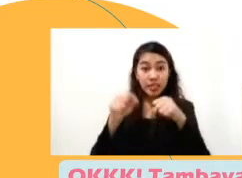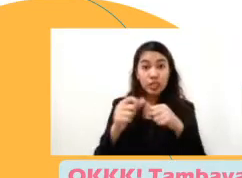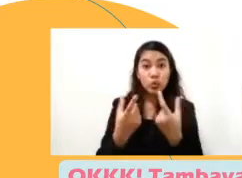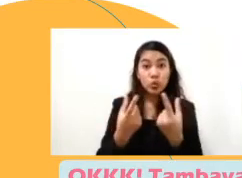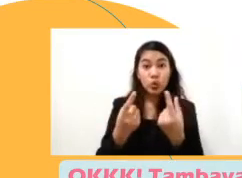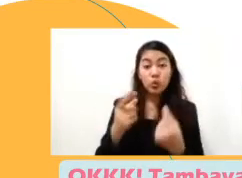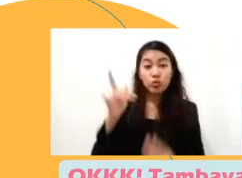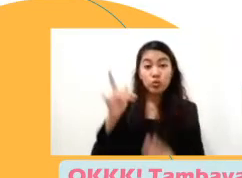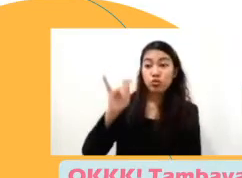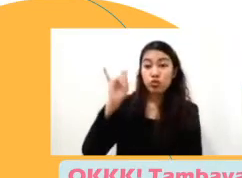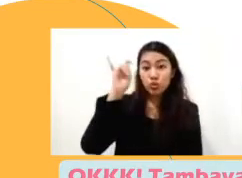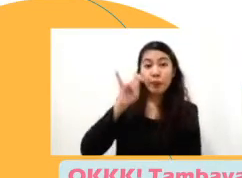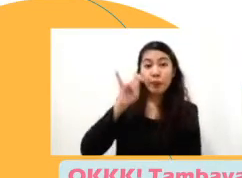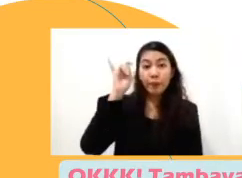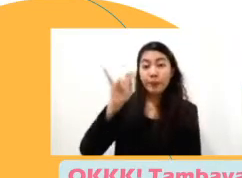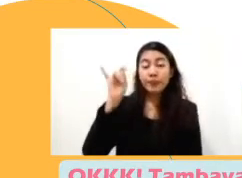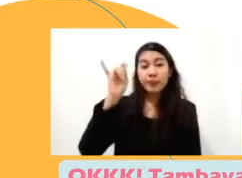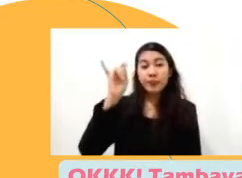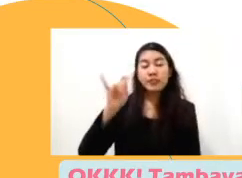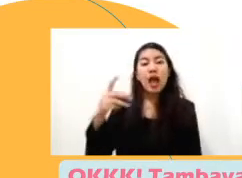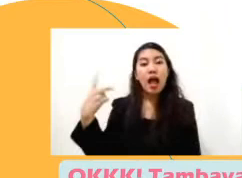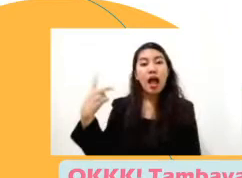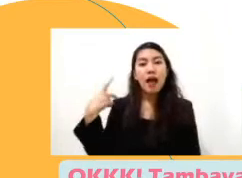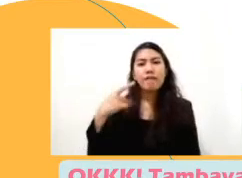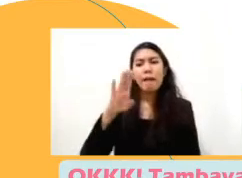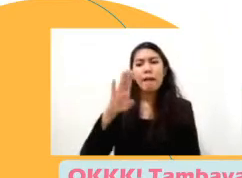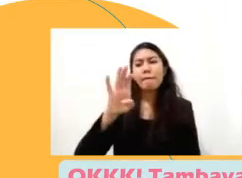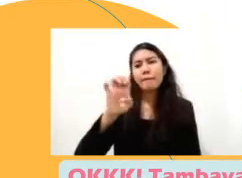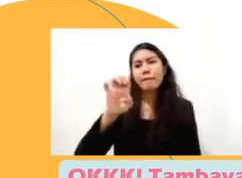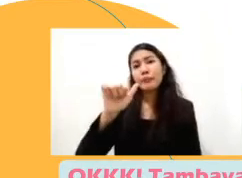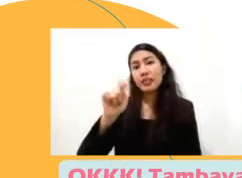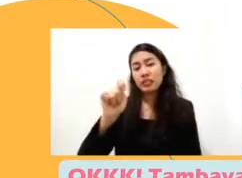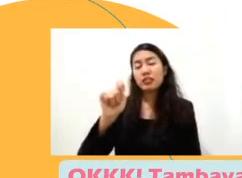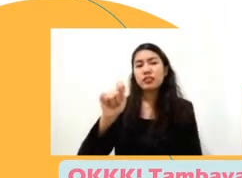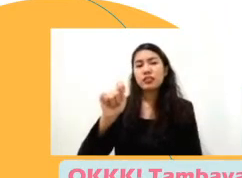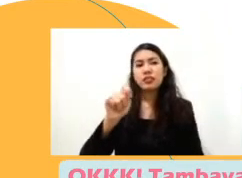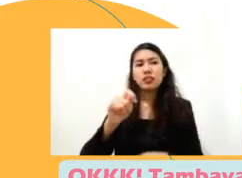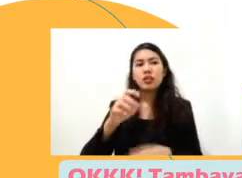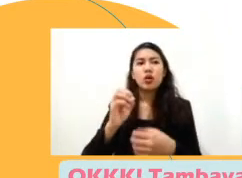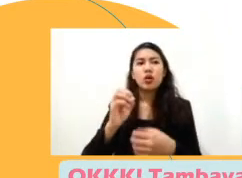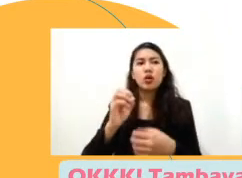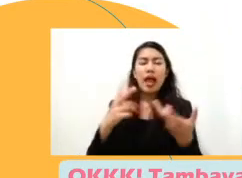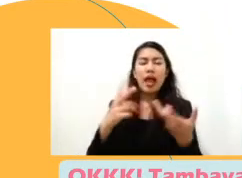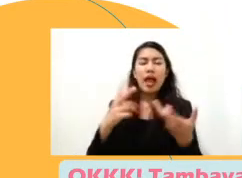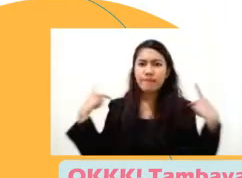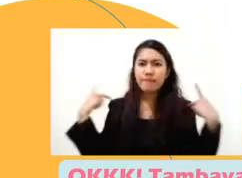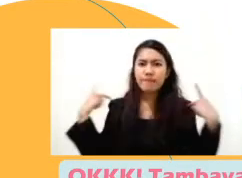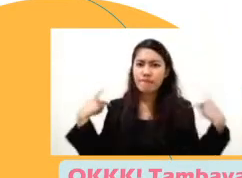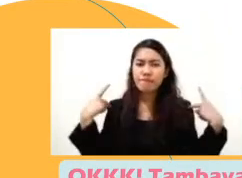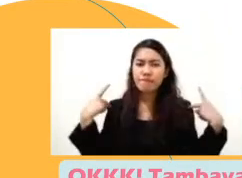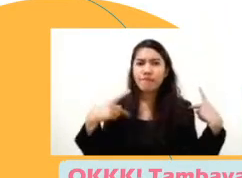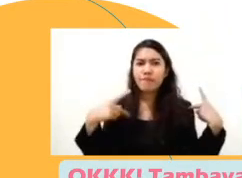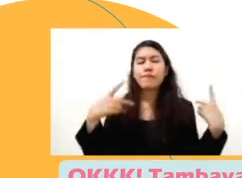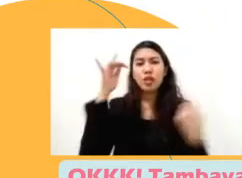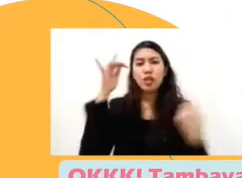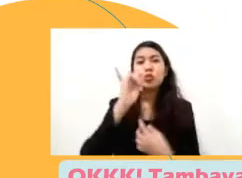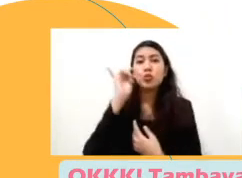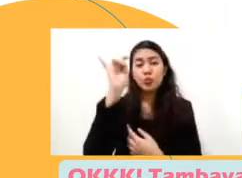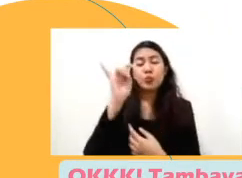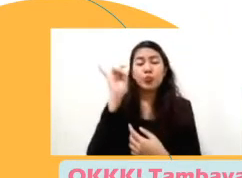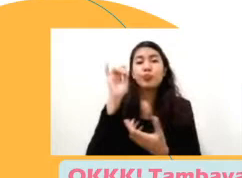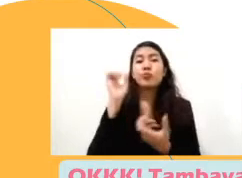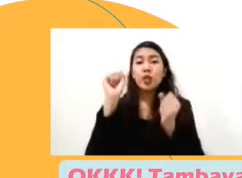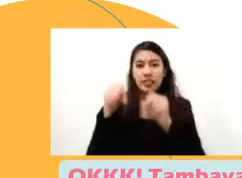beats, search kayo ng beats doon, or loops, or instrumental.